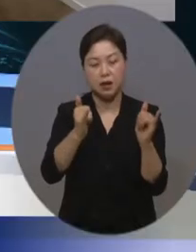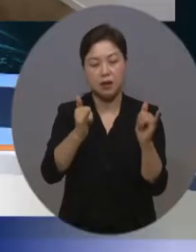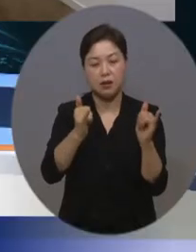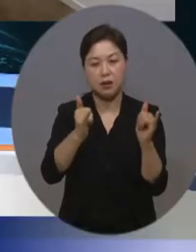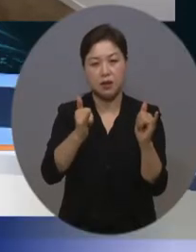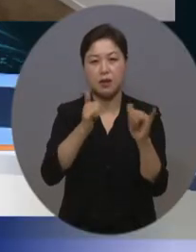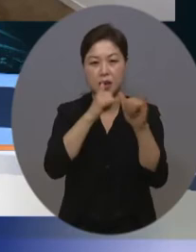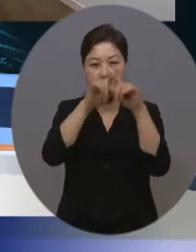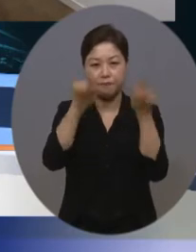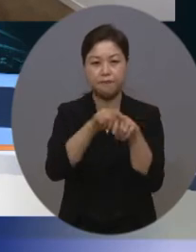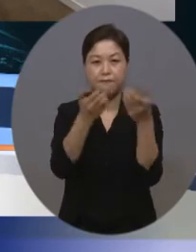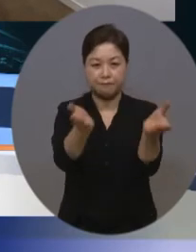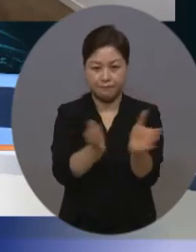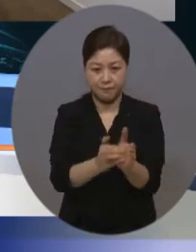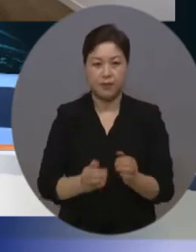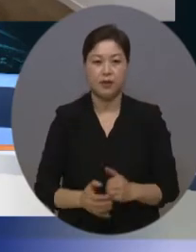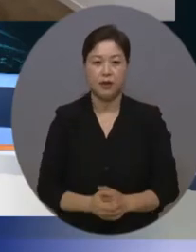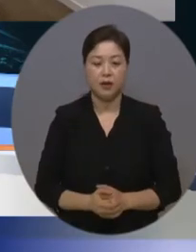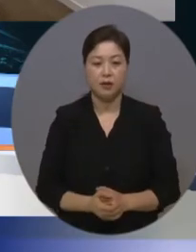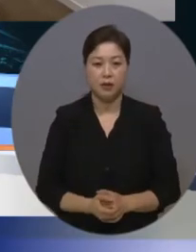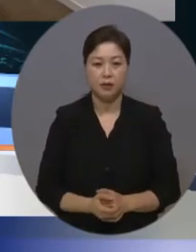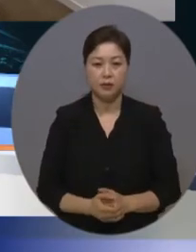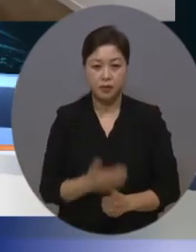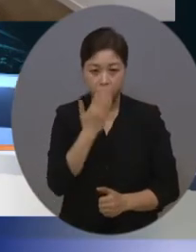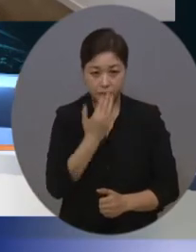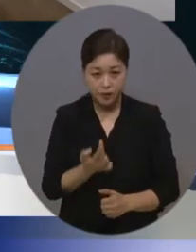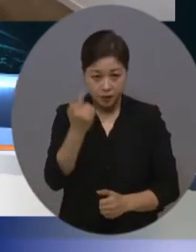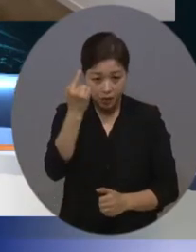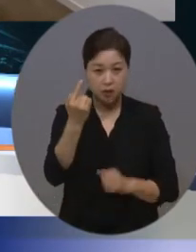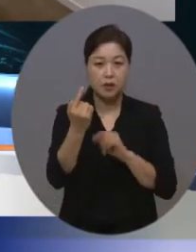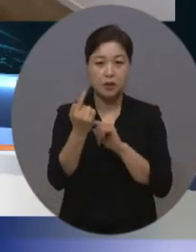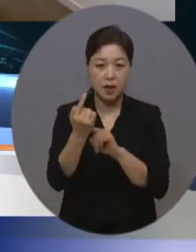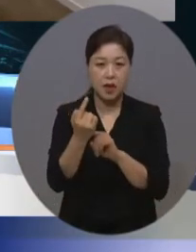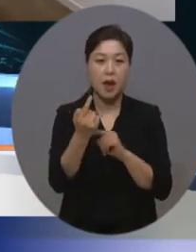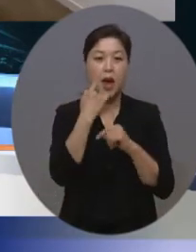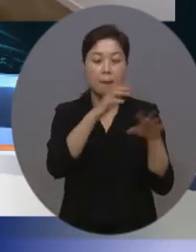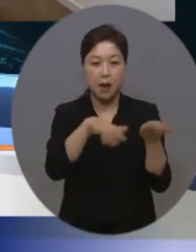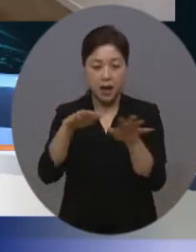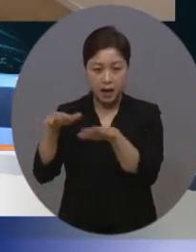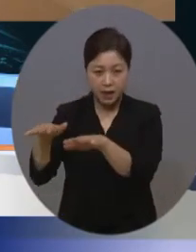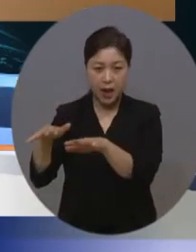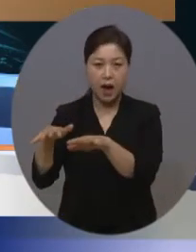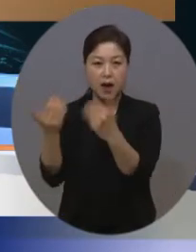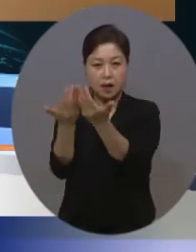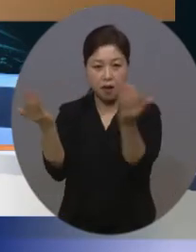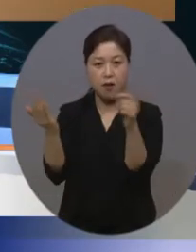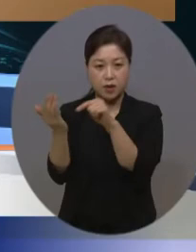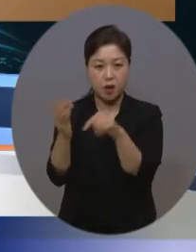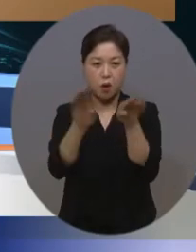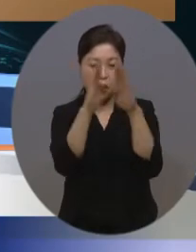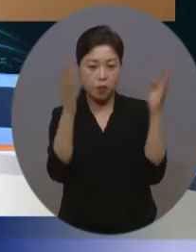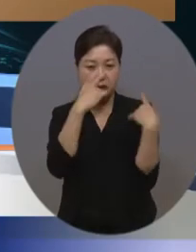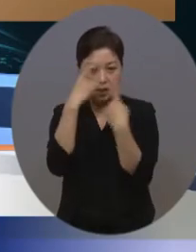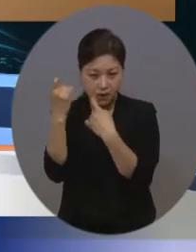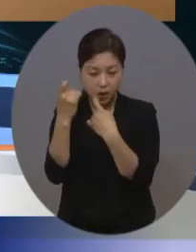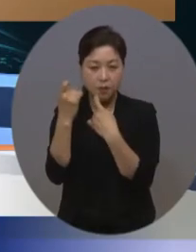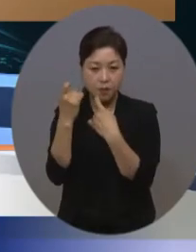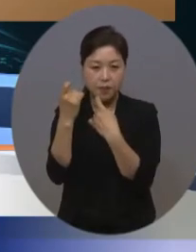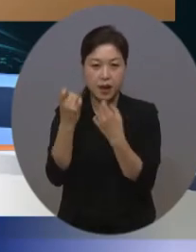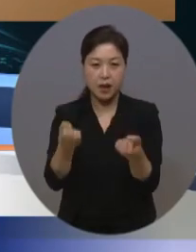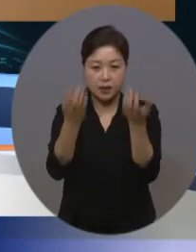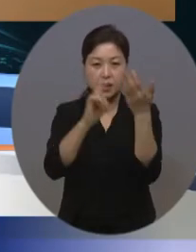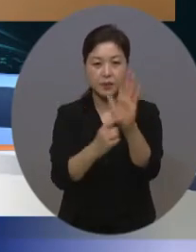전남 순천 문화의 거리에 새롭게 문을 연 다다 갤러리에 오픈 기념 초대 전시회가 열렸습니다.